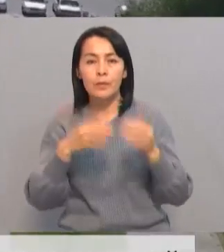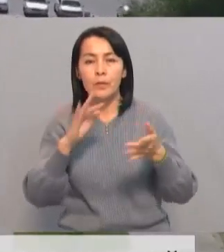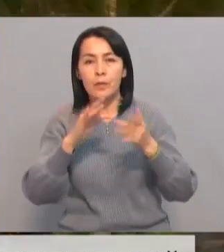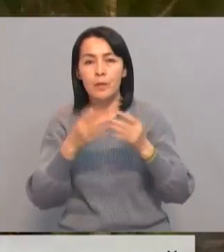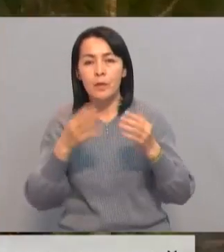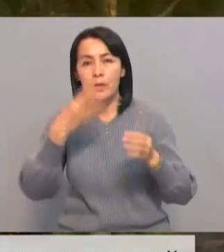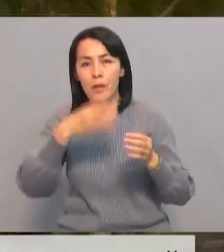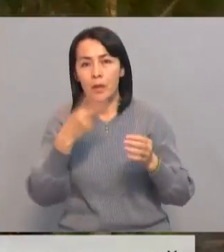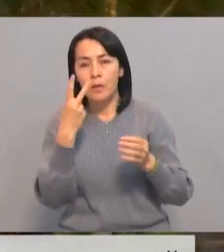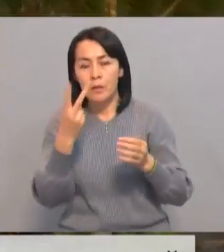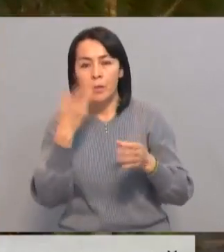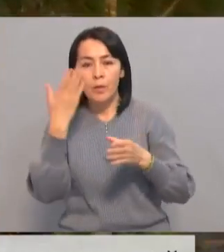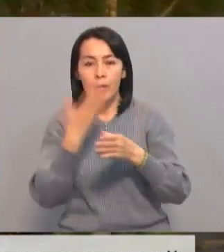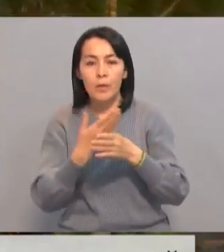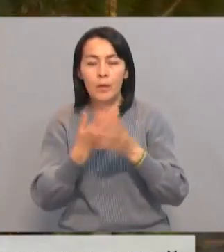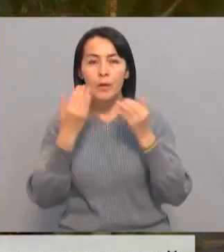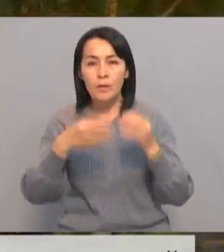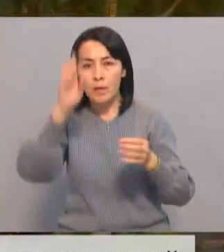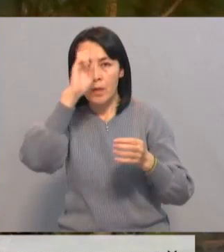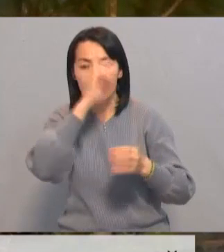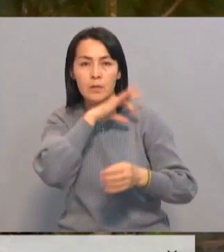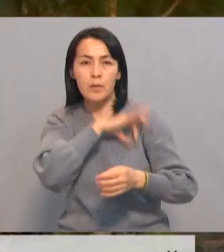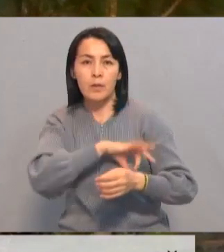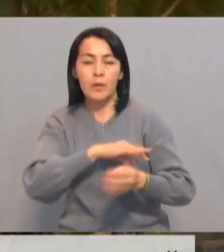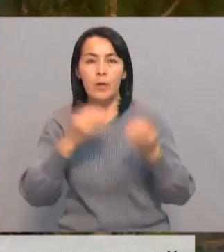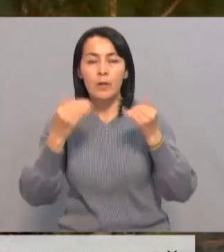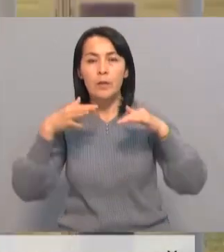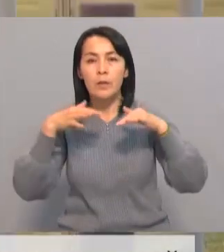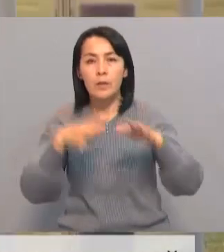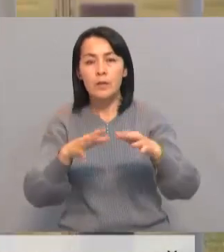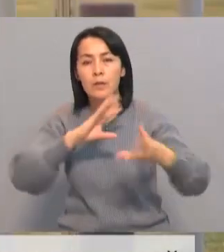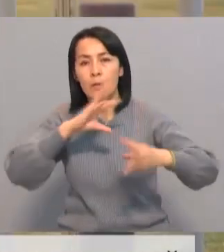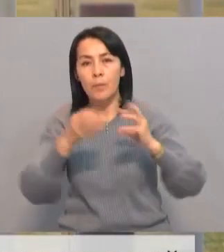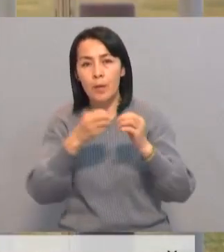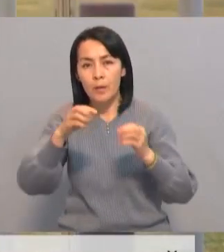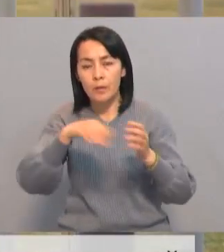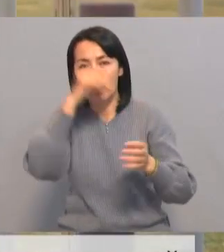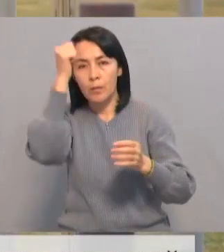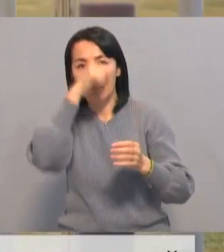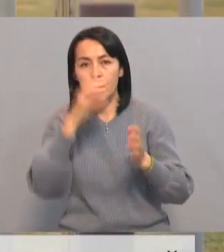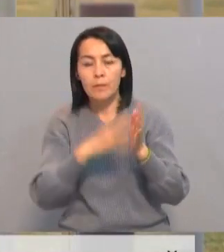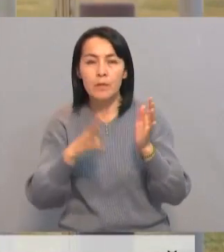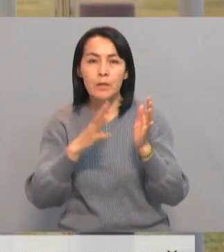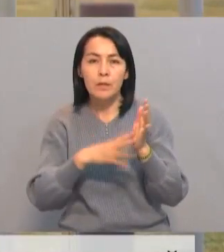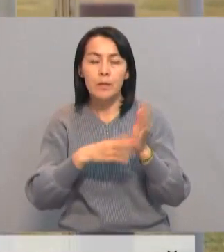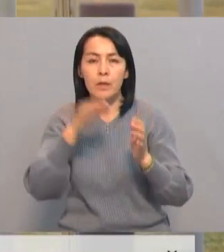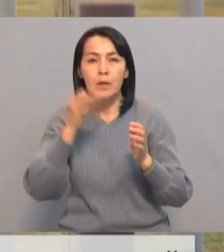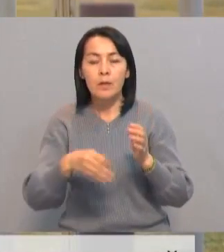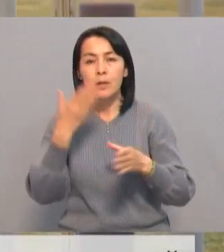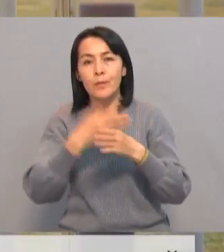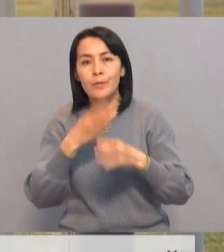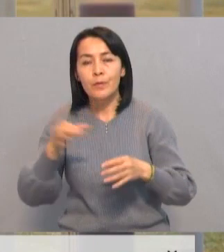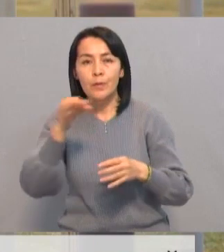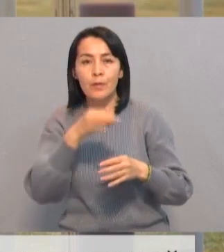из 42 оказываемых органами государственных доходов. В результате по итогам года 99% услуг в области